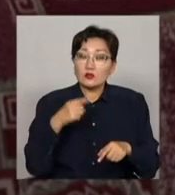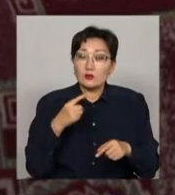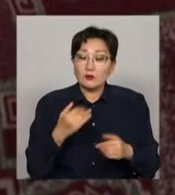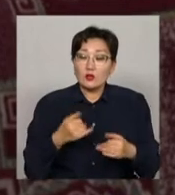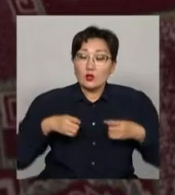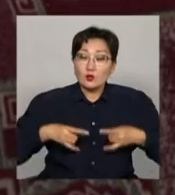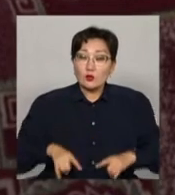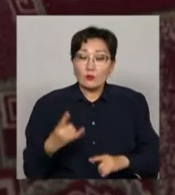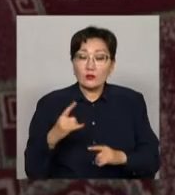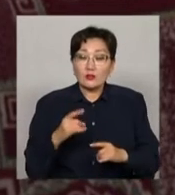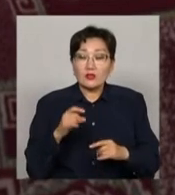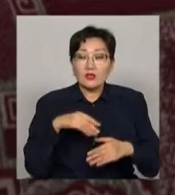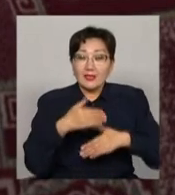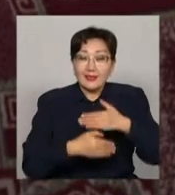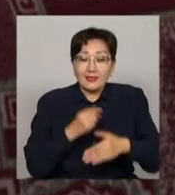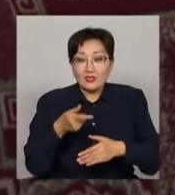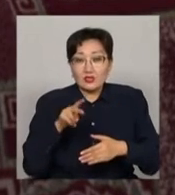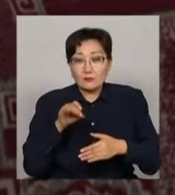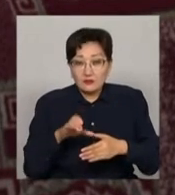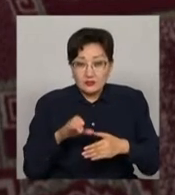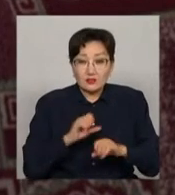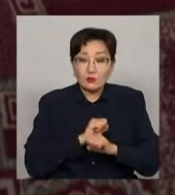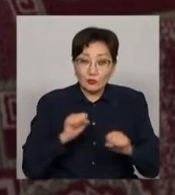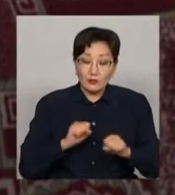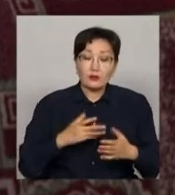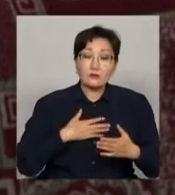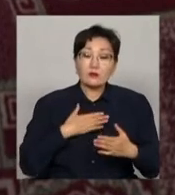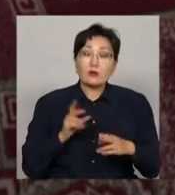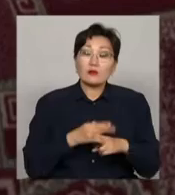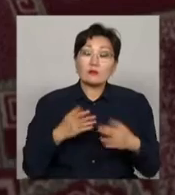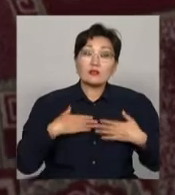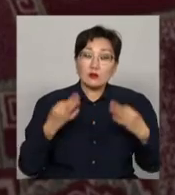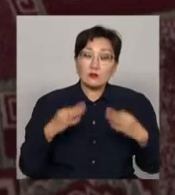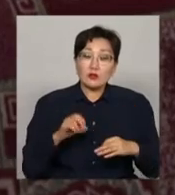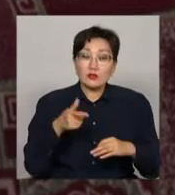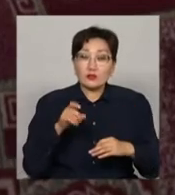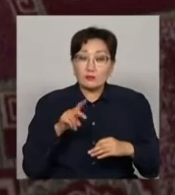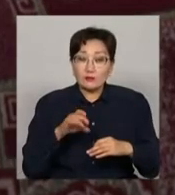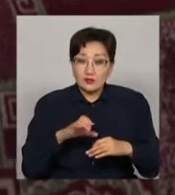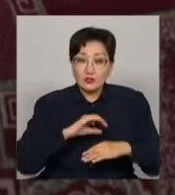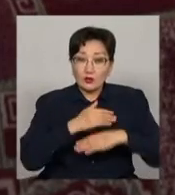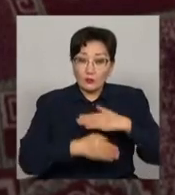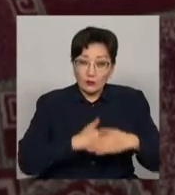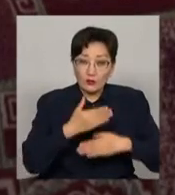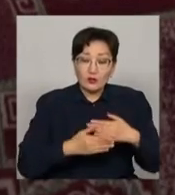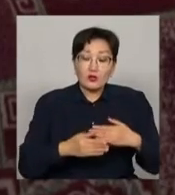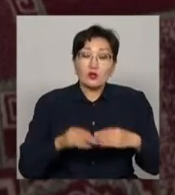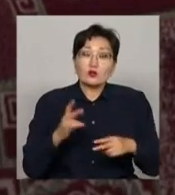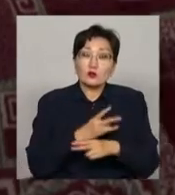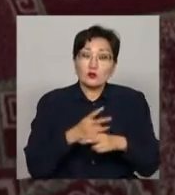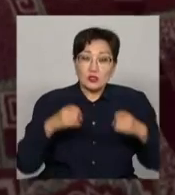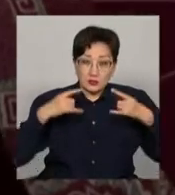балаға гипс салуға болмайды екен. Бұлар менің рұқсатымсыз гипсқа салған, түнімен рентгенге